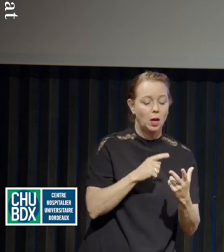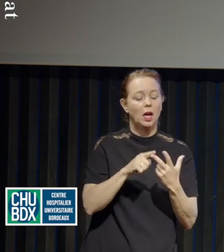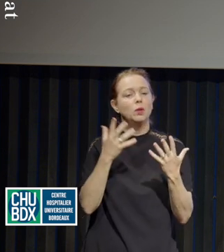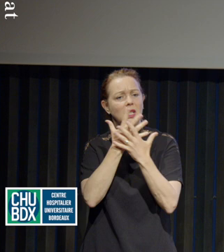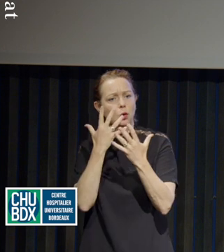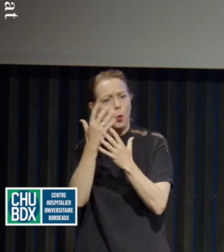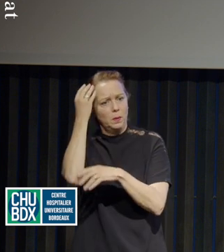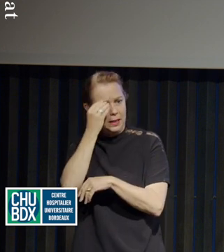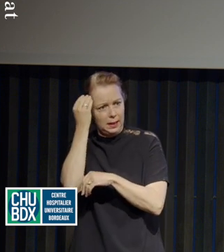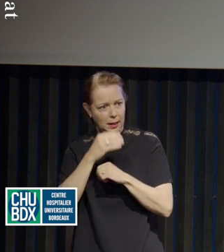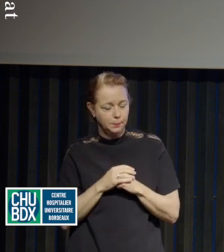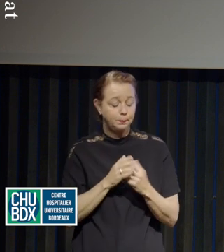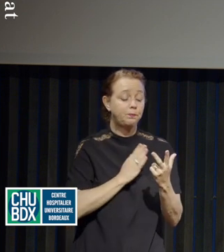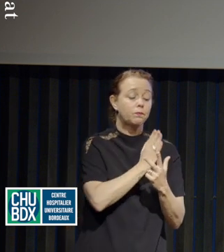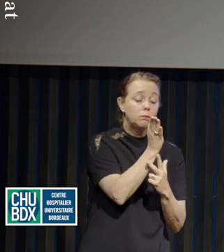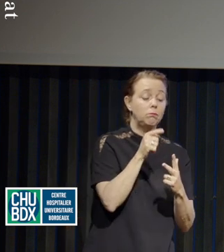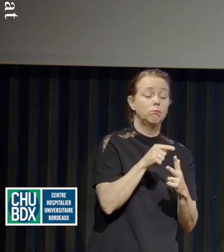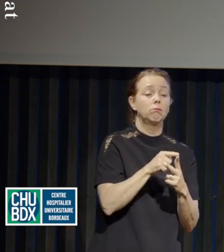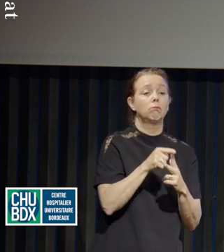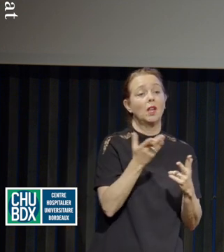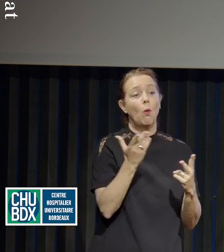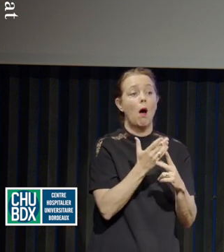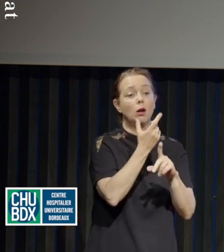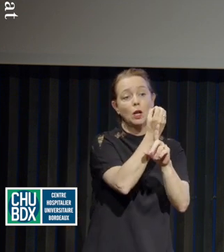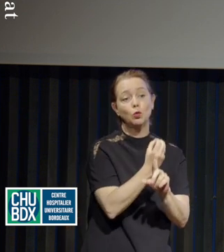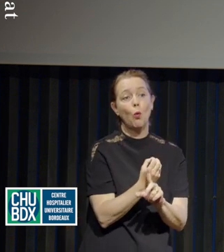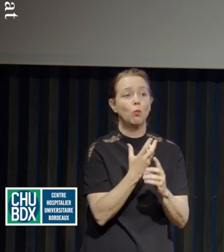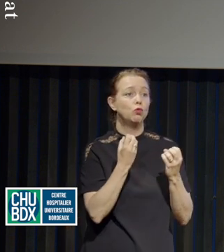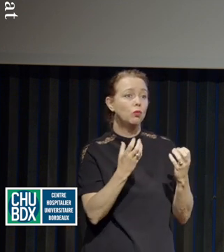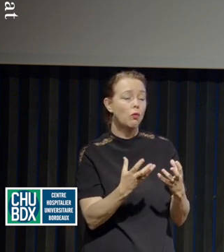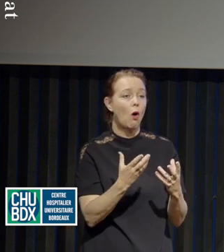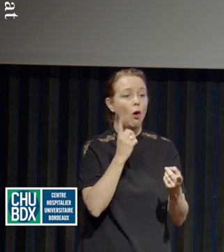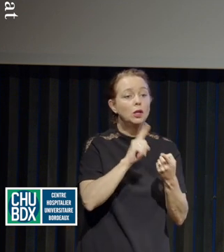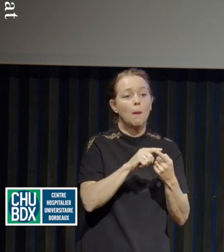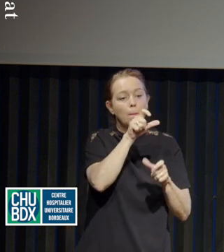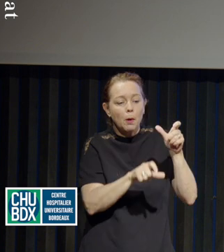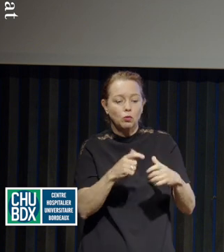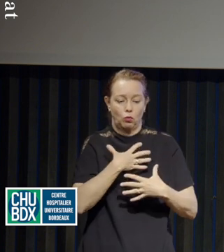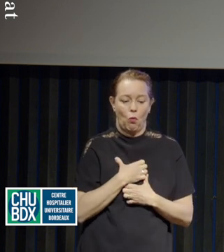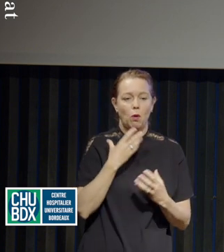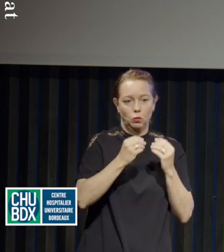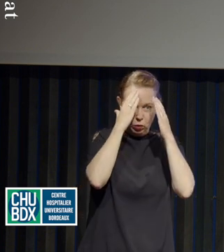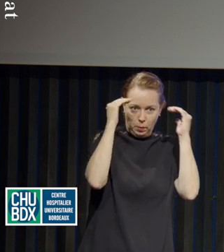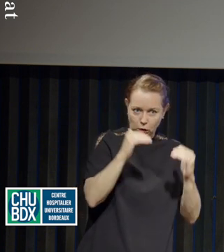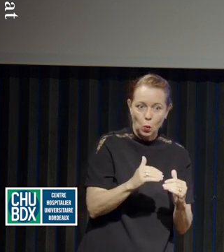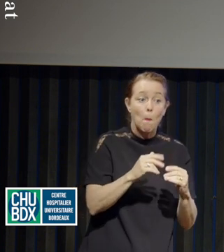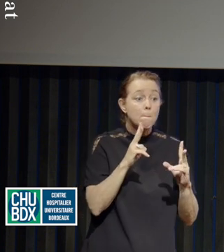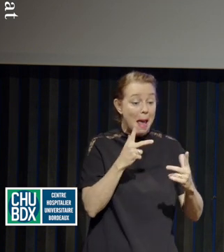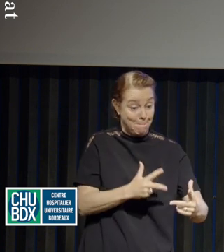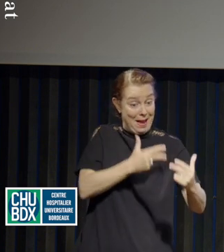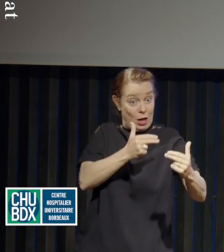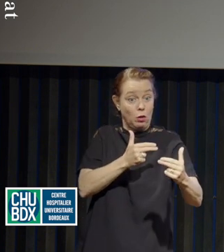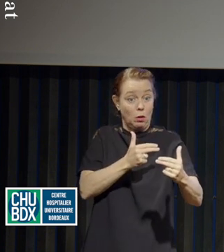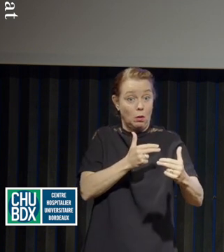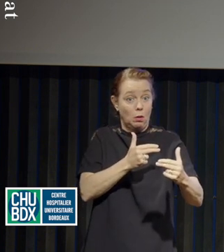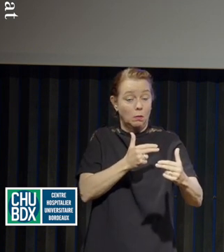détresse psychologique réactionnelle correspond à des symptômes fréquents, le plus souvent anxieux ou dépressifs, transitoires, qui surviennent